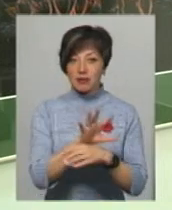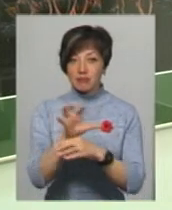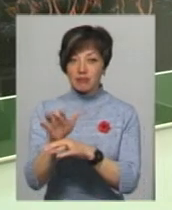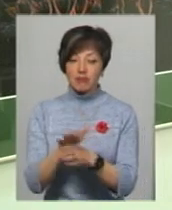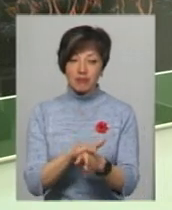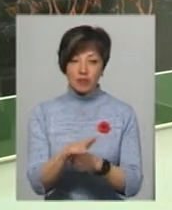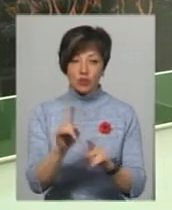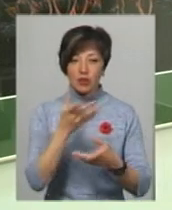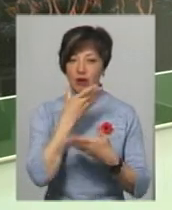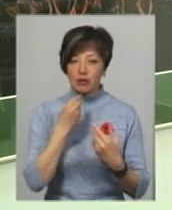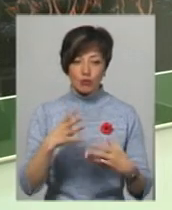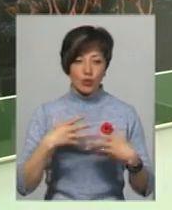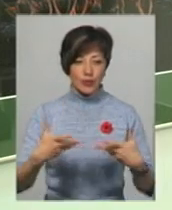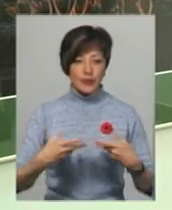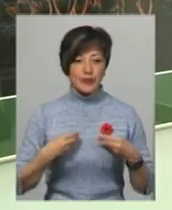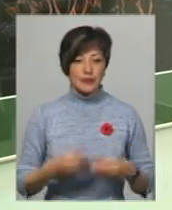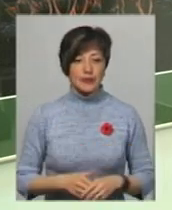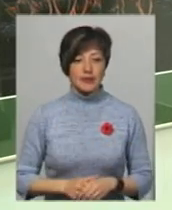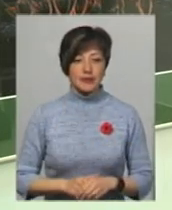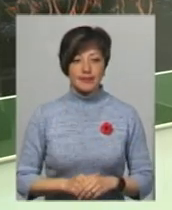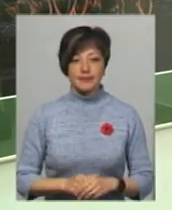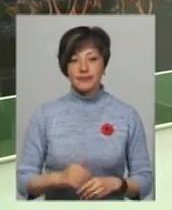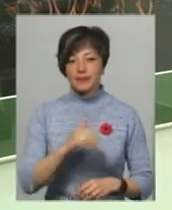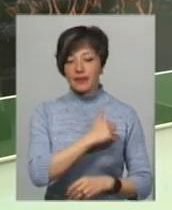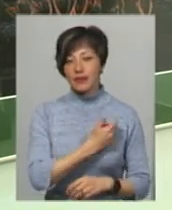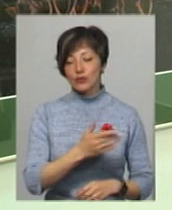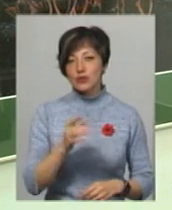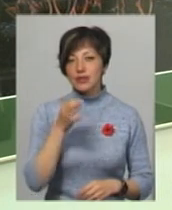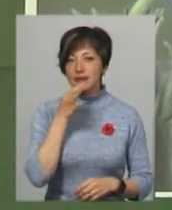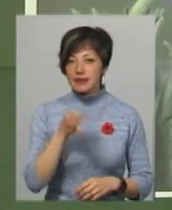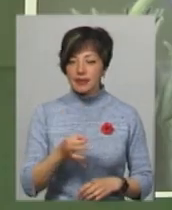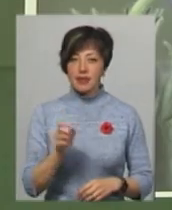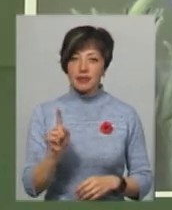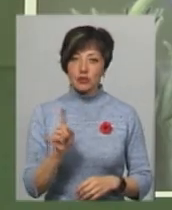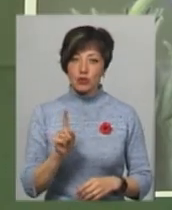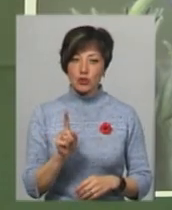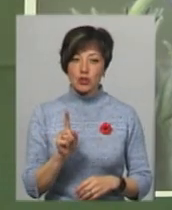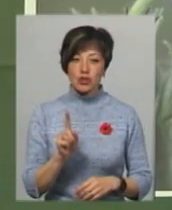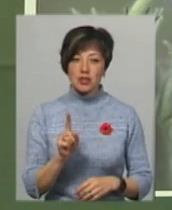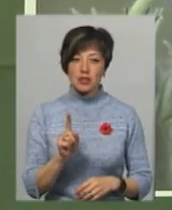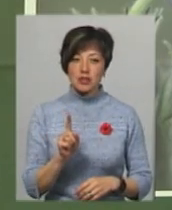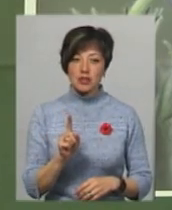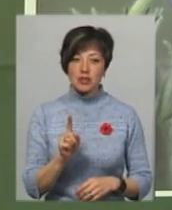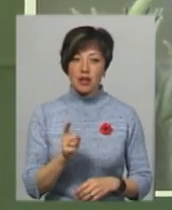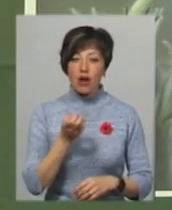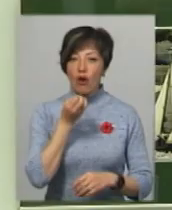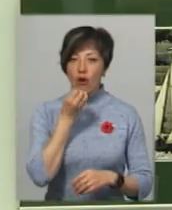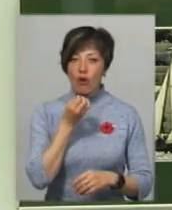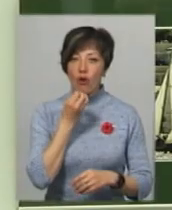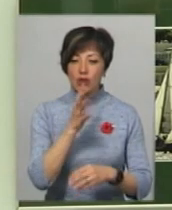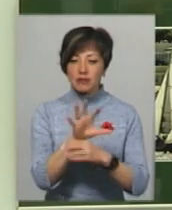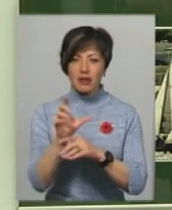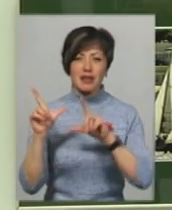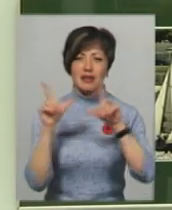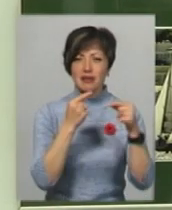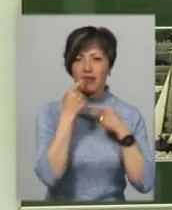і дуже гарно було. Я хочу сказати, що за хорошим снімком не треба їздити